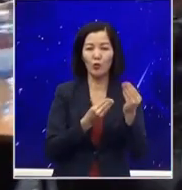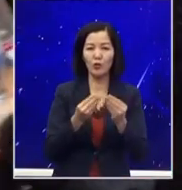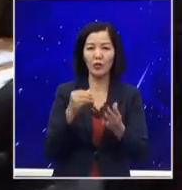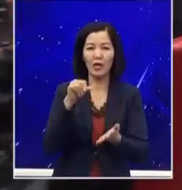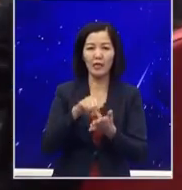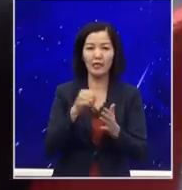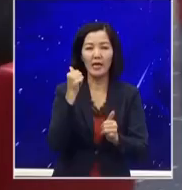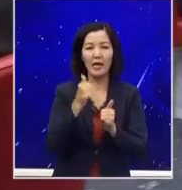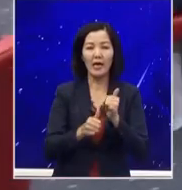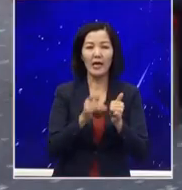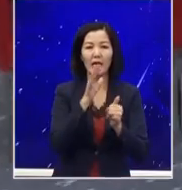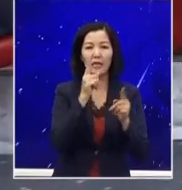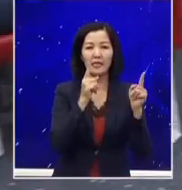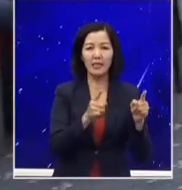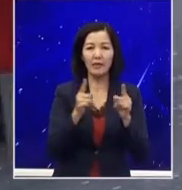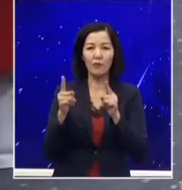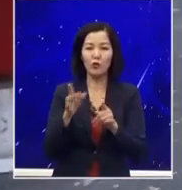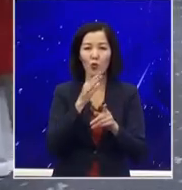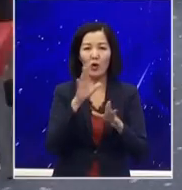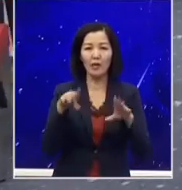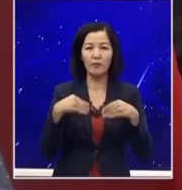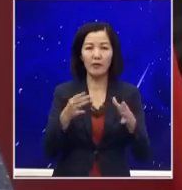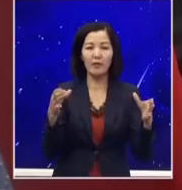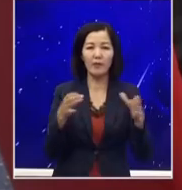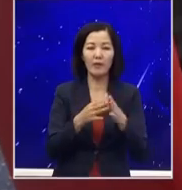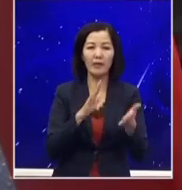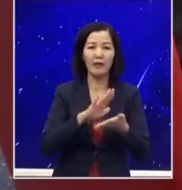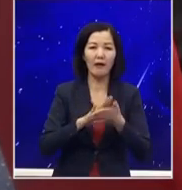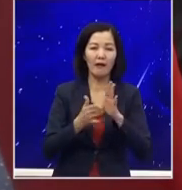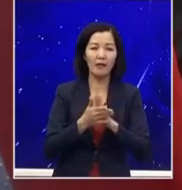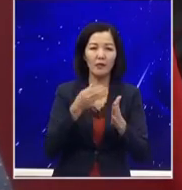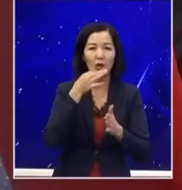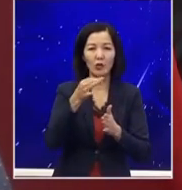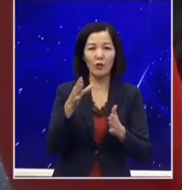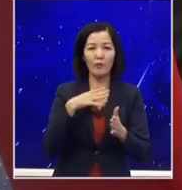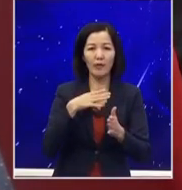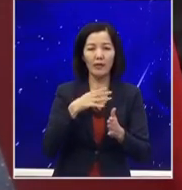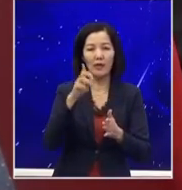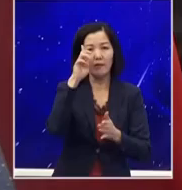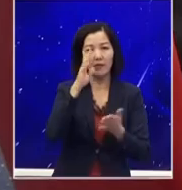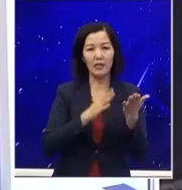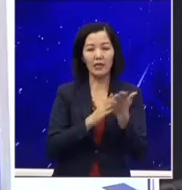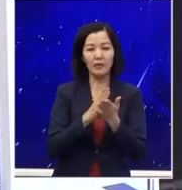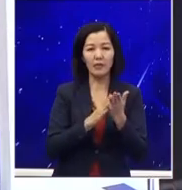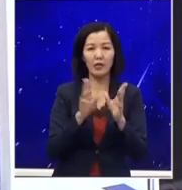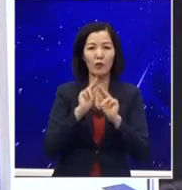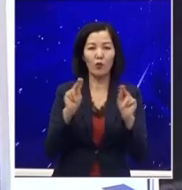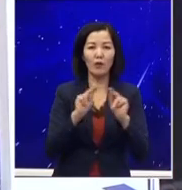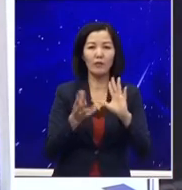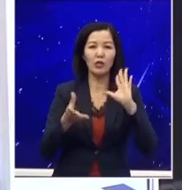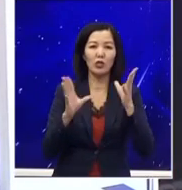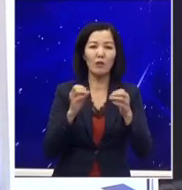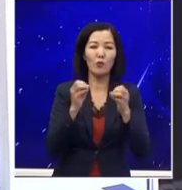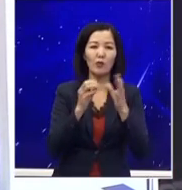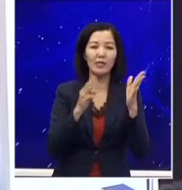бақтарын сынады. Әр кезең бойынша уақыт беріліп, командалар ақылдасып жауап берді. Қатарында мемлекеттік қызметкерлер,